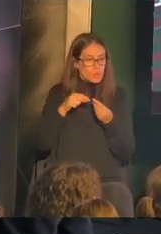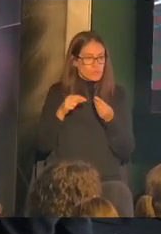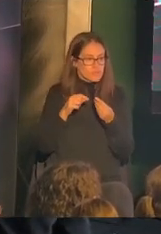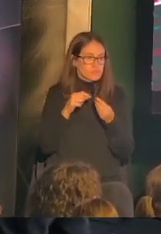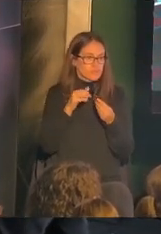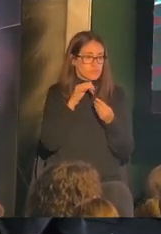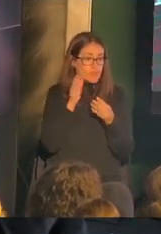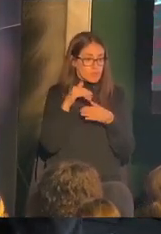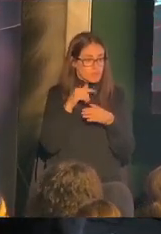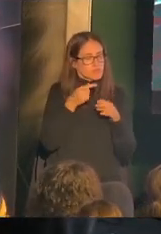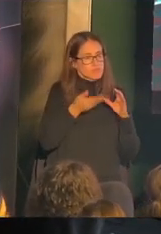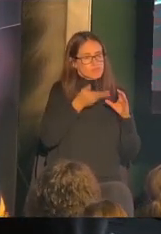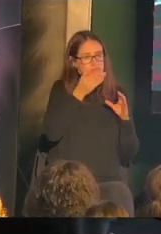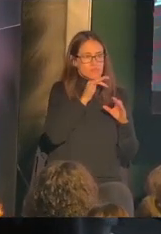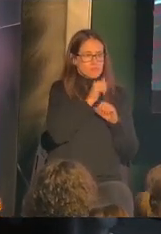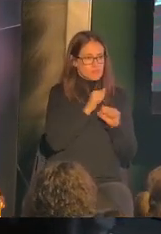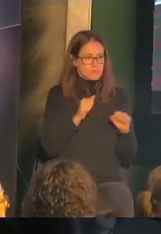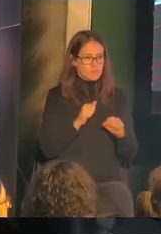pujaria.